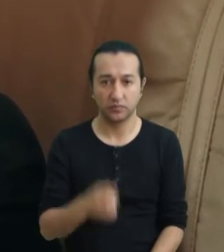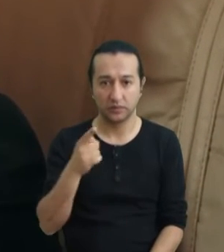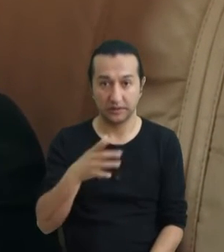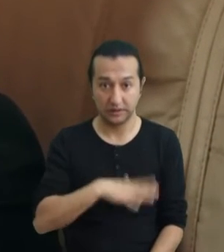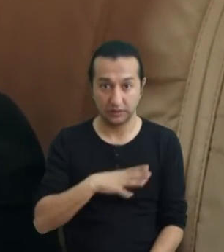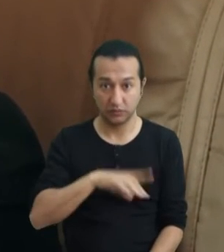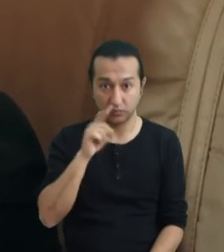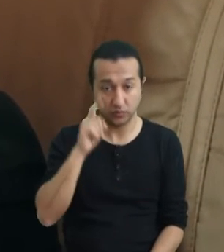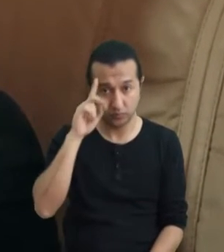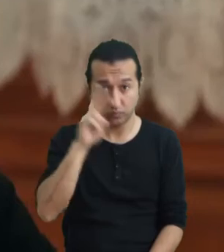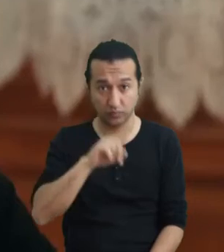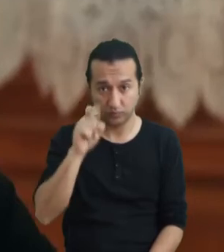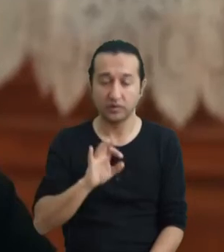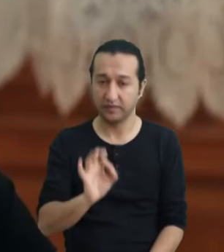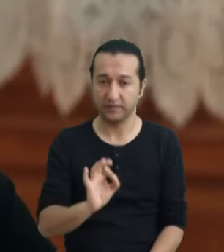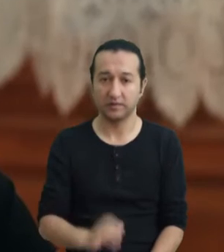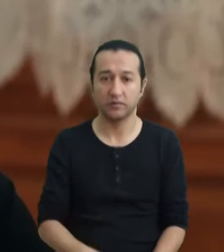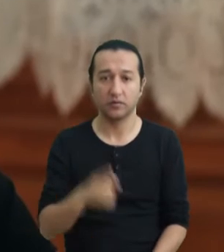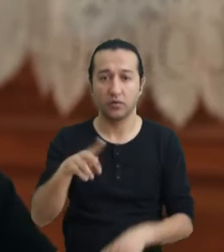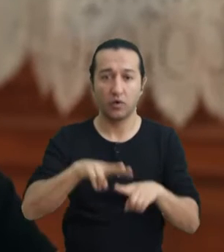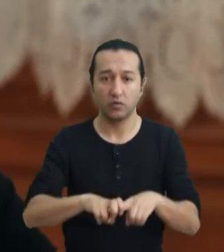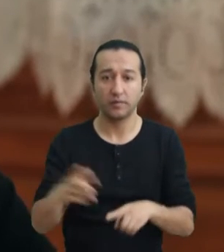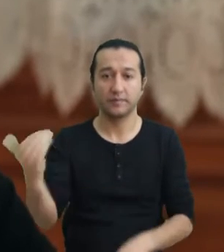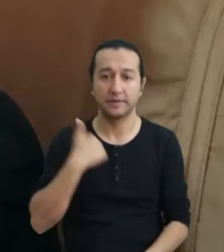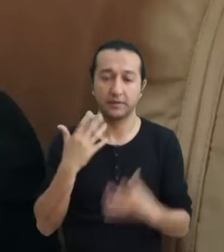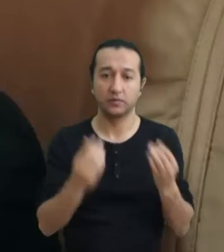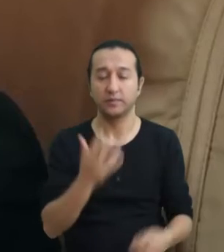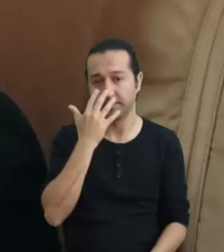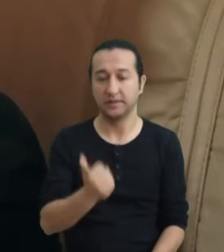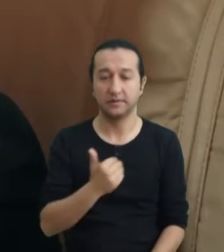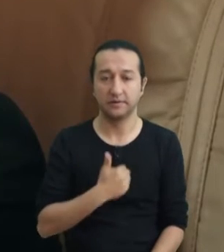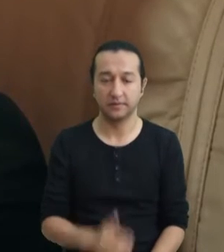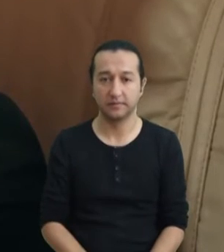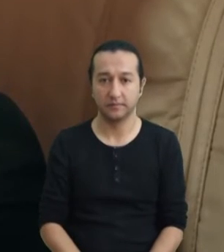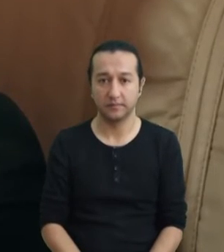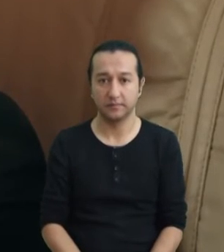Umuyor musun? Evet. Oturup bize gelmesini bekleyeceğiz.